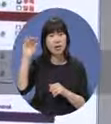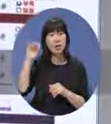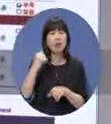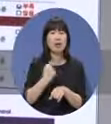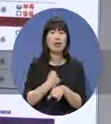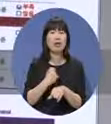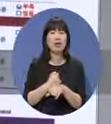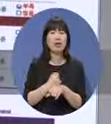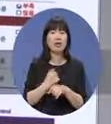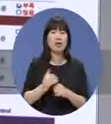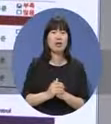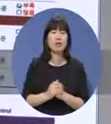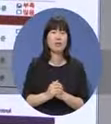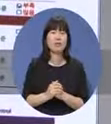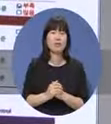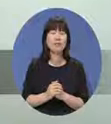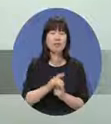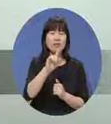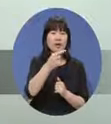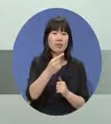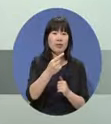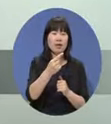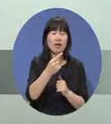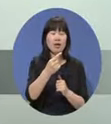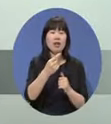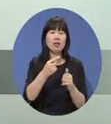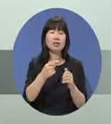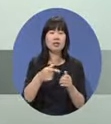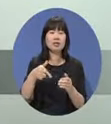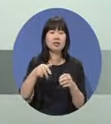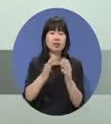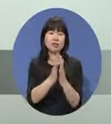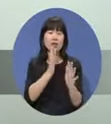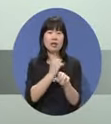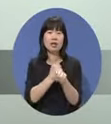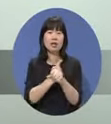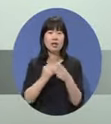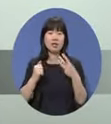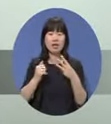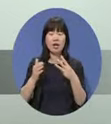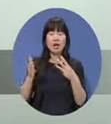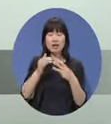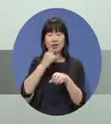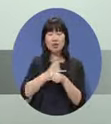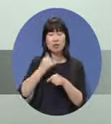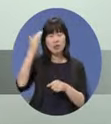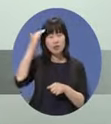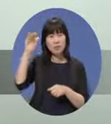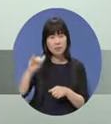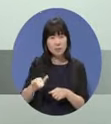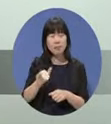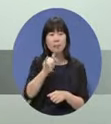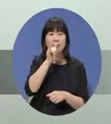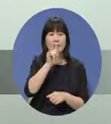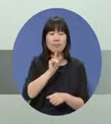3%에 그러니까 100명을 세워놨을 때 3명 안에 들 정도로 저체중입니다. 지금의 신체 구성이